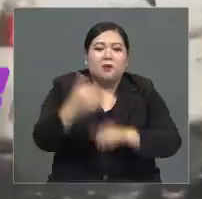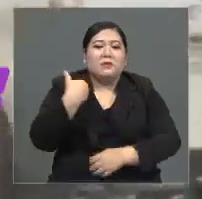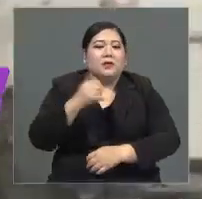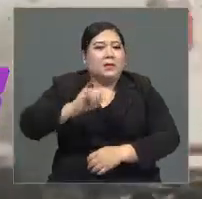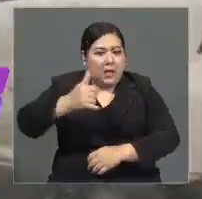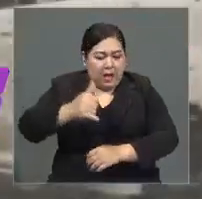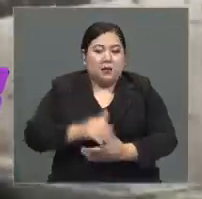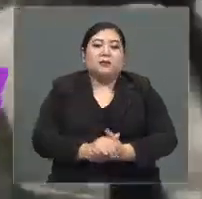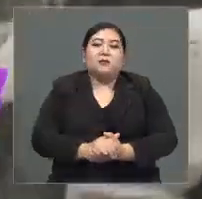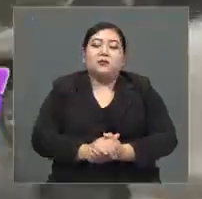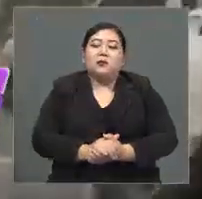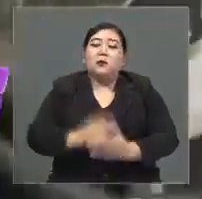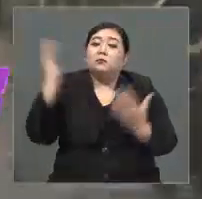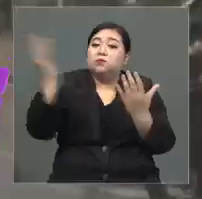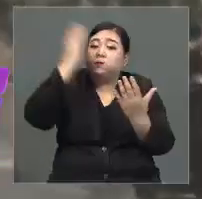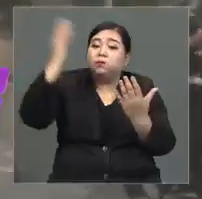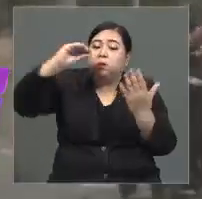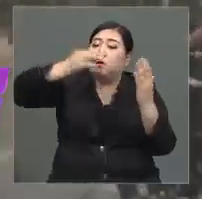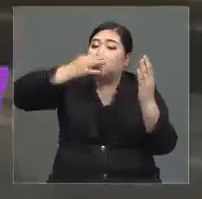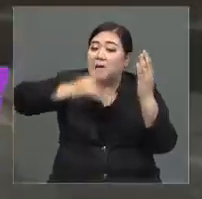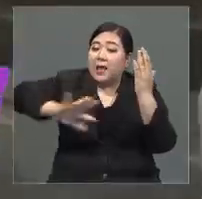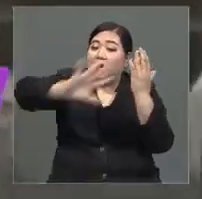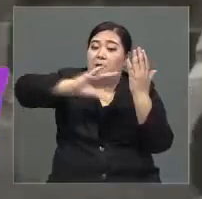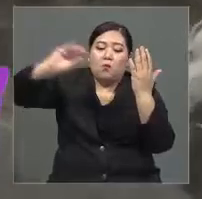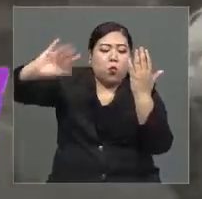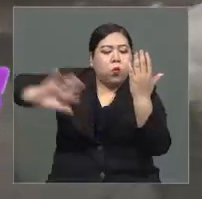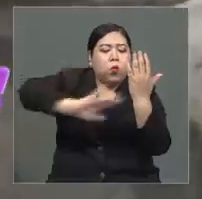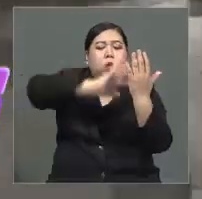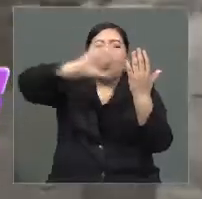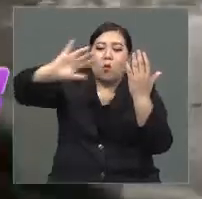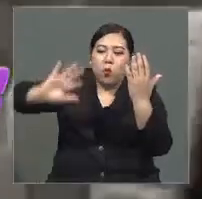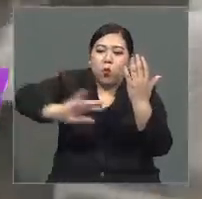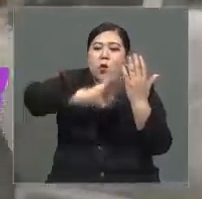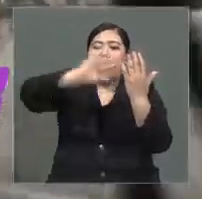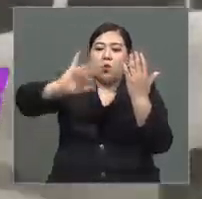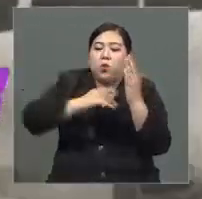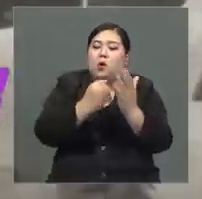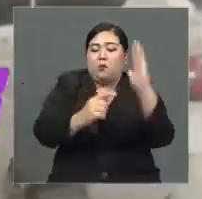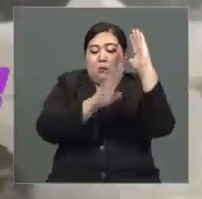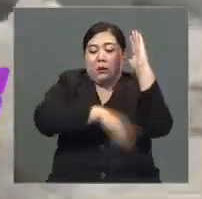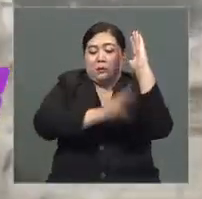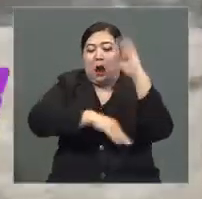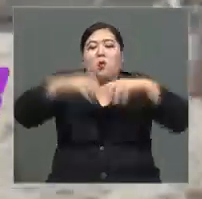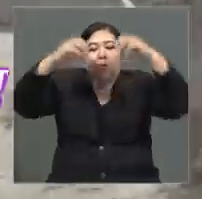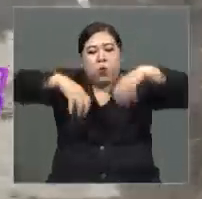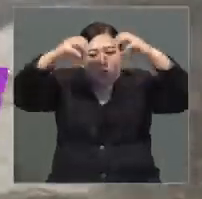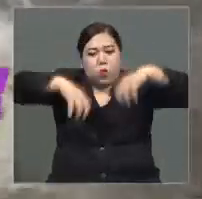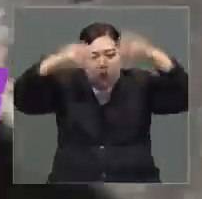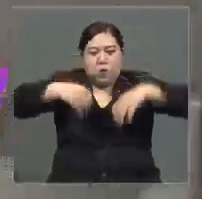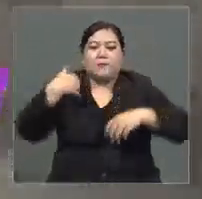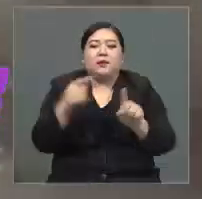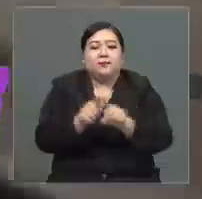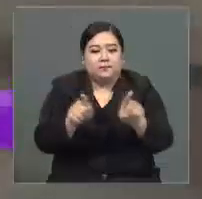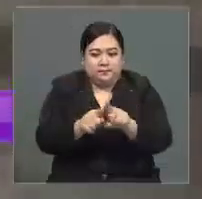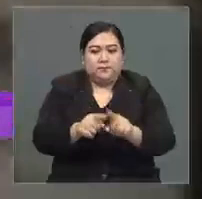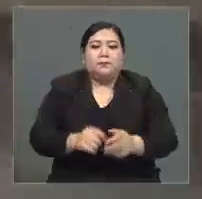เฉียงใต้ที่มีกำลังปานกลางพัดปกคลุมทะเลอันดามันและภาคใต้ก็จะไม่ภาคใต้นะดีฝนเพิ่มขึ้นกว่าช่วงที่ผ่านมาเช่นกันครับ